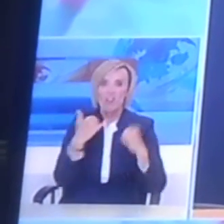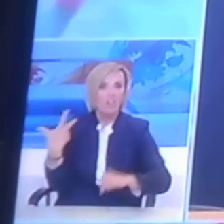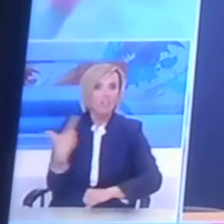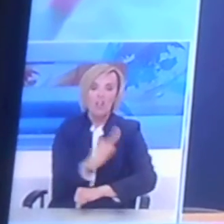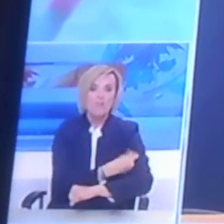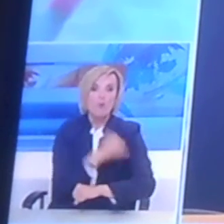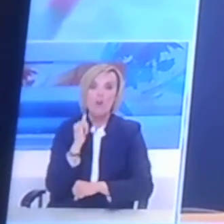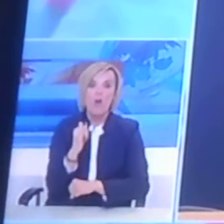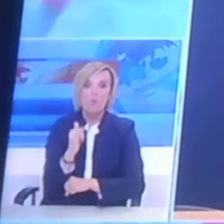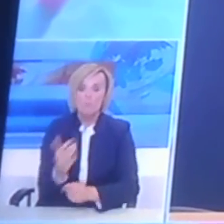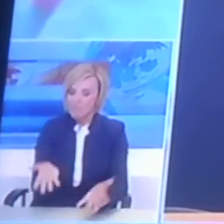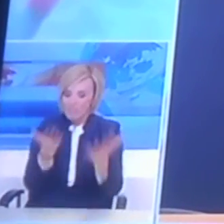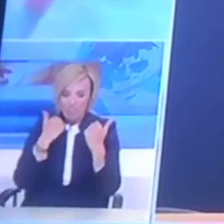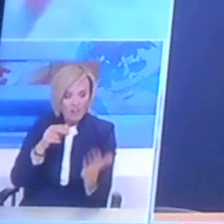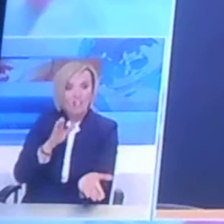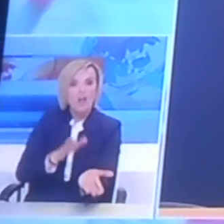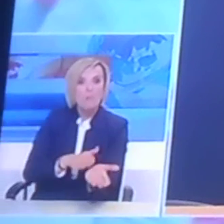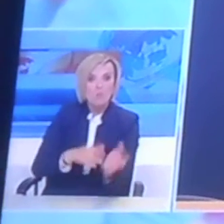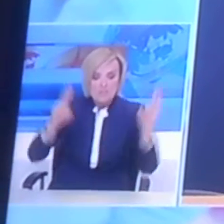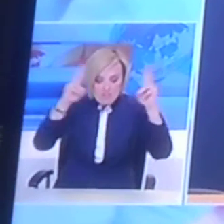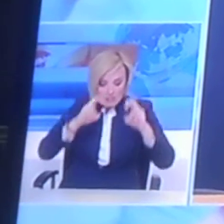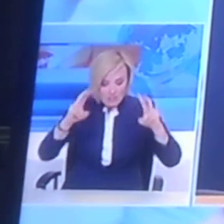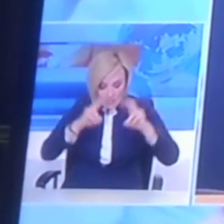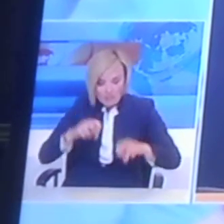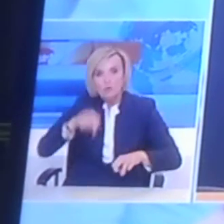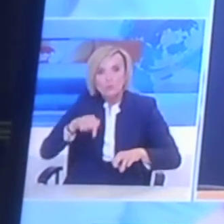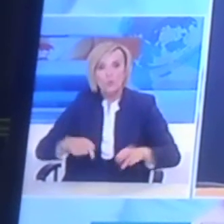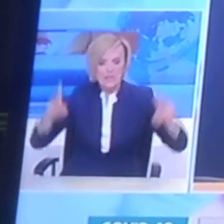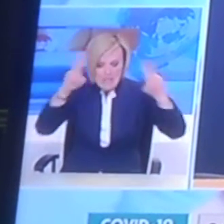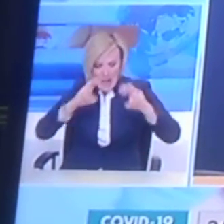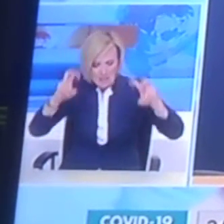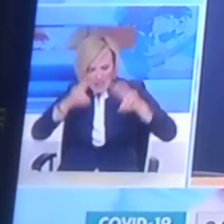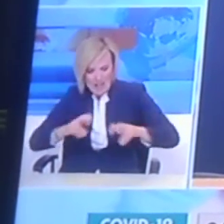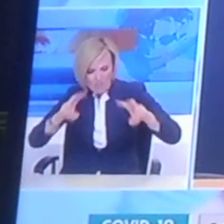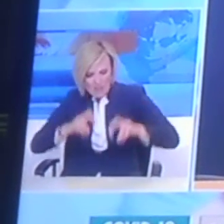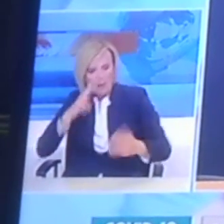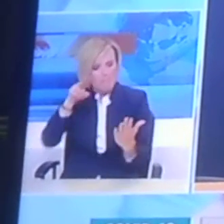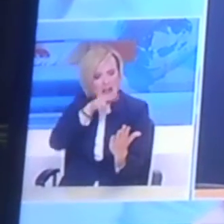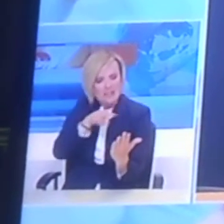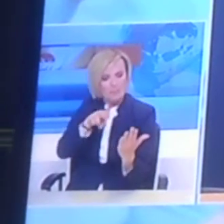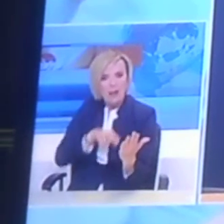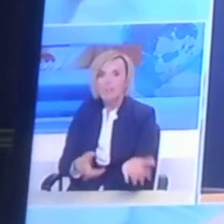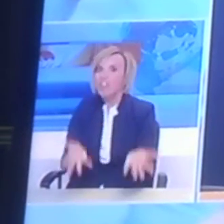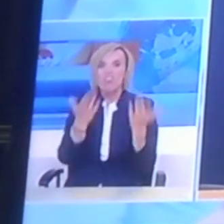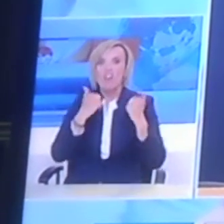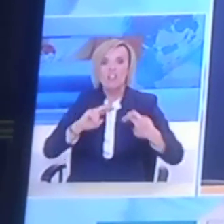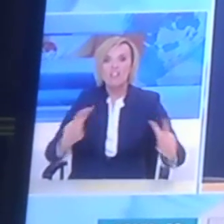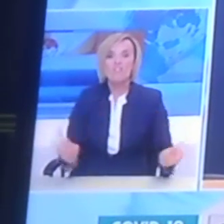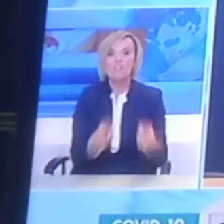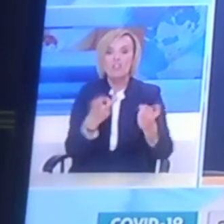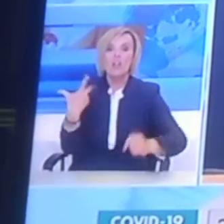με τους κανόνες της ιατρικής επιστήμης θεραπεία. Όλα είναι στο αρχικό στάδιο. Και το